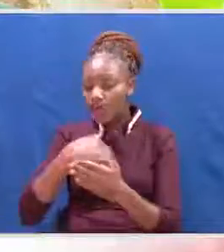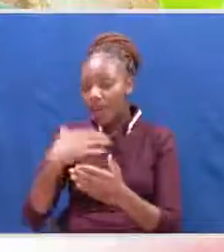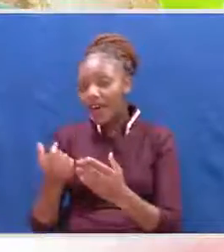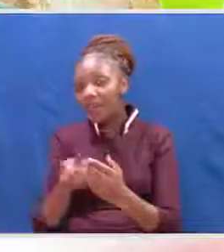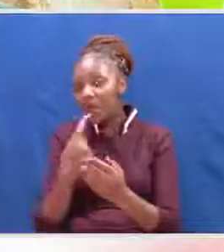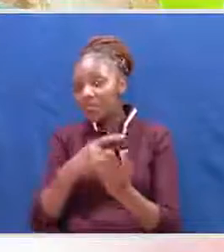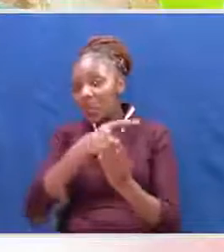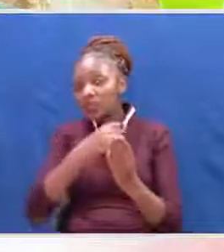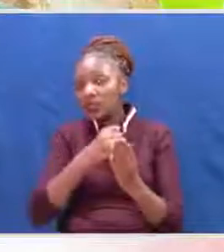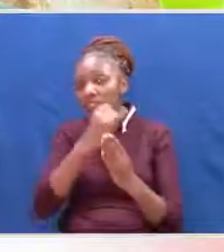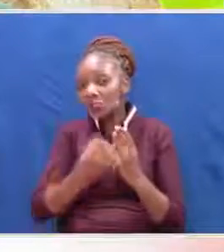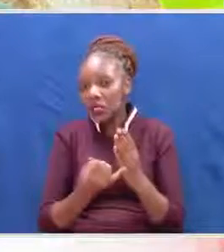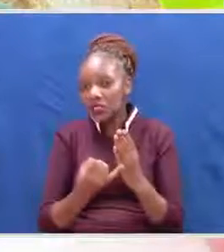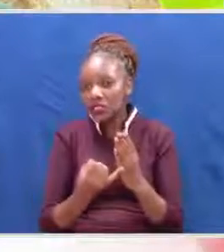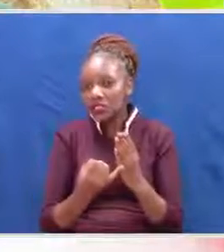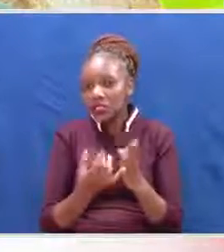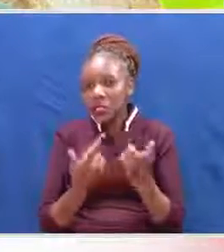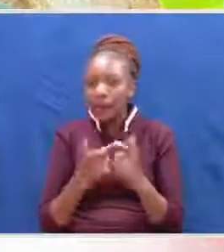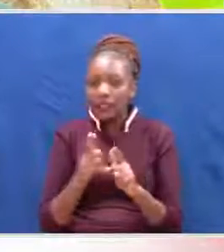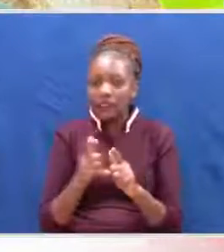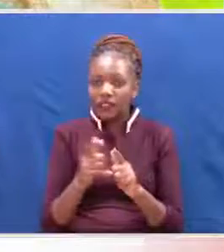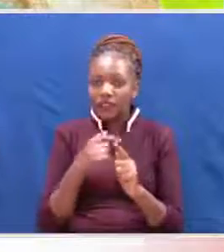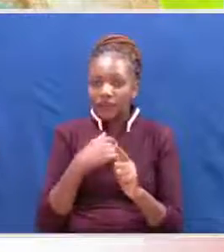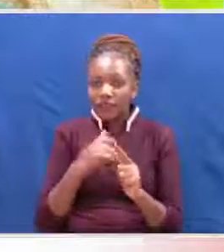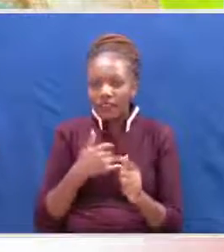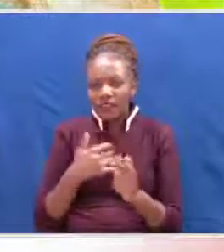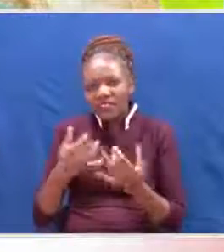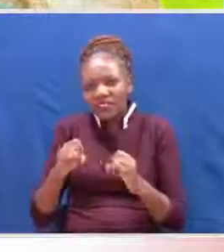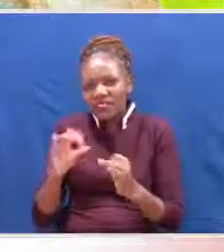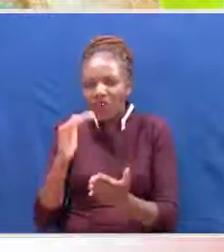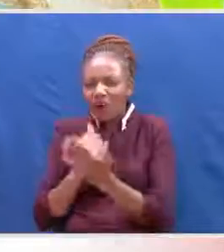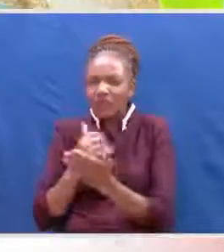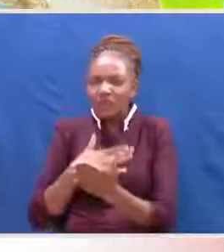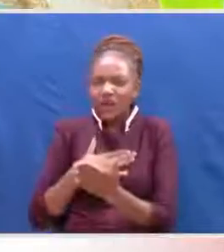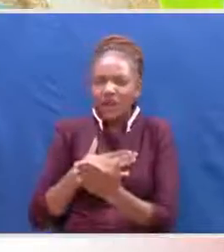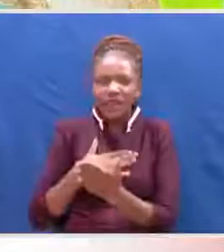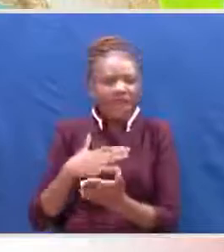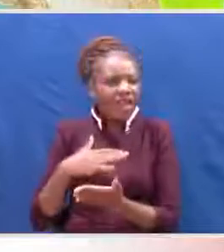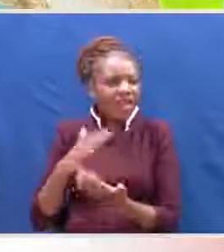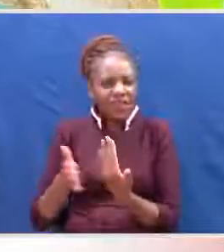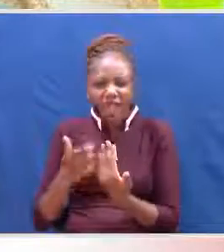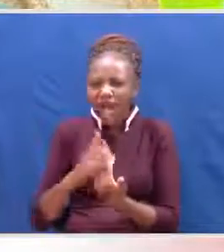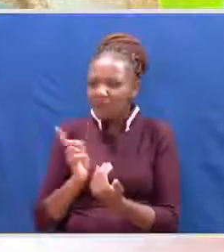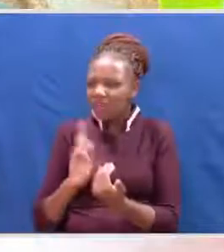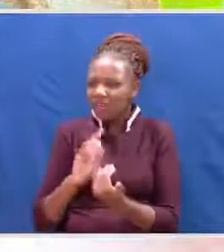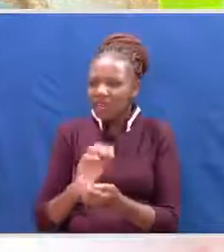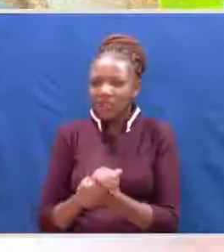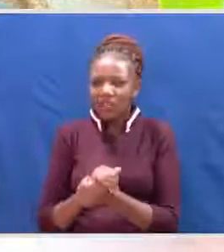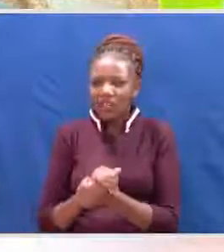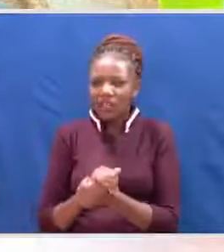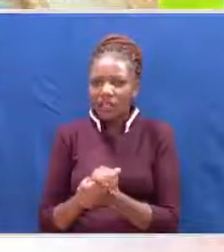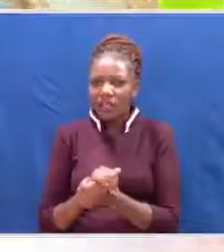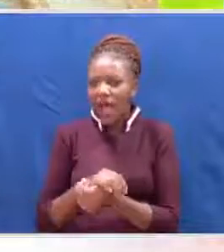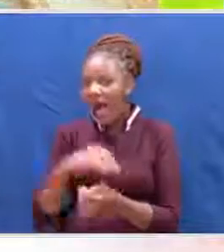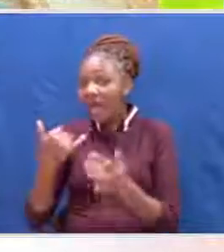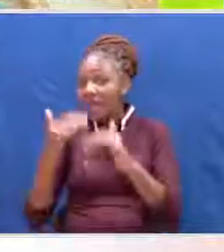isimamie. Basi sasa mimi upande wangu niliona ni kama ofisi yetu ilizembea. Juu ulikuwa unapata mchezaji, mimi si kwa kwanza. Kuna